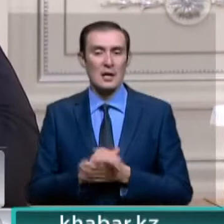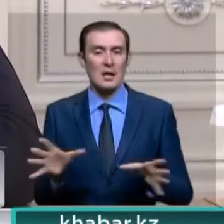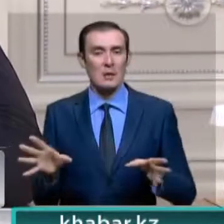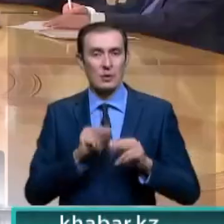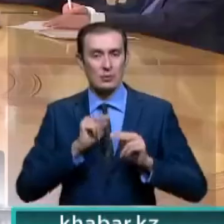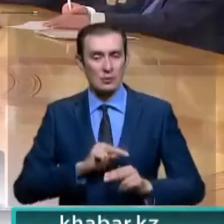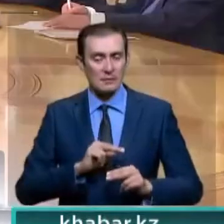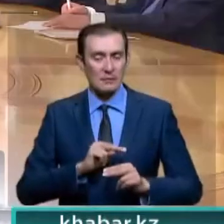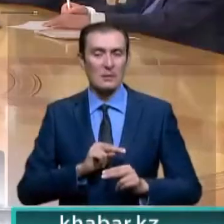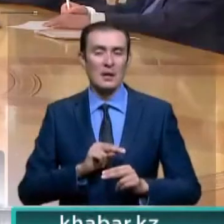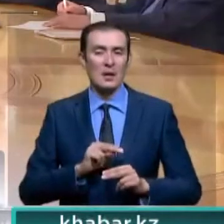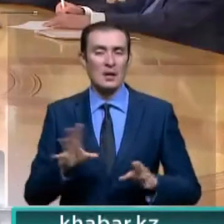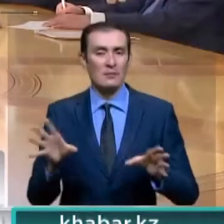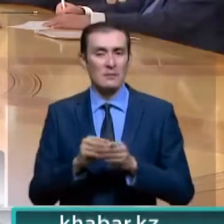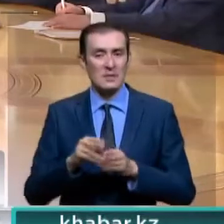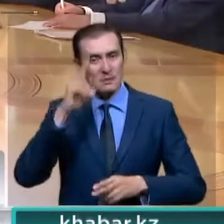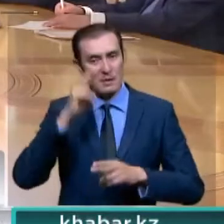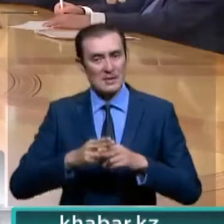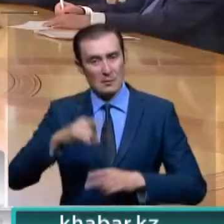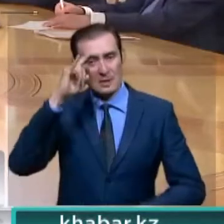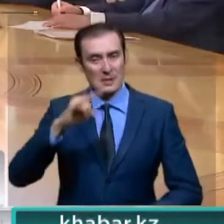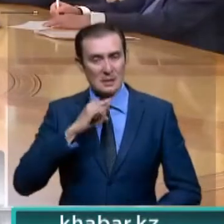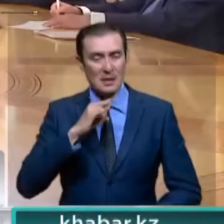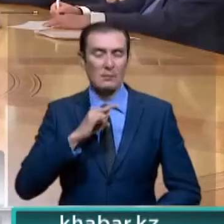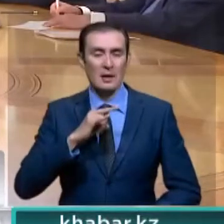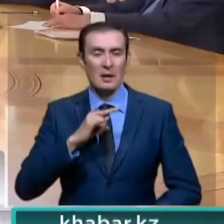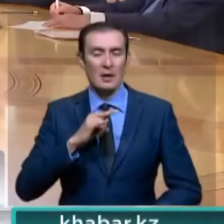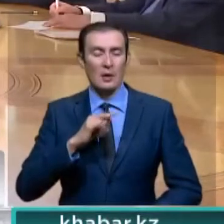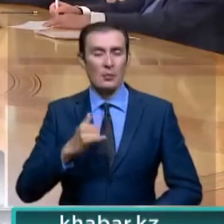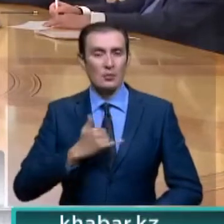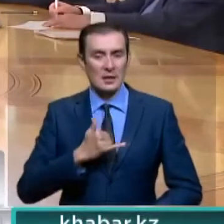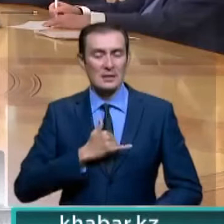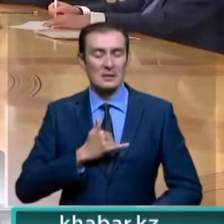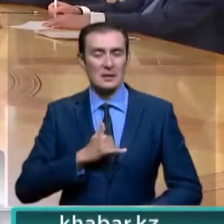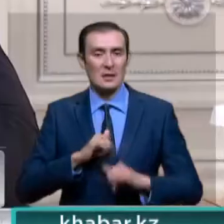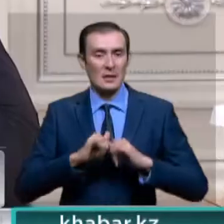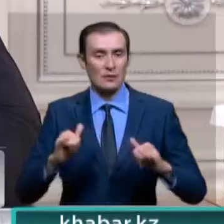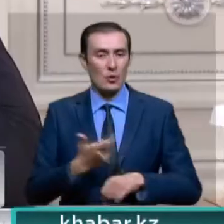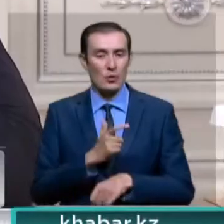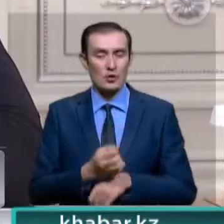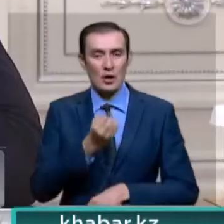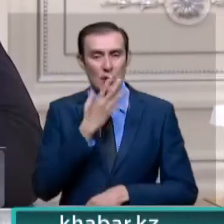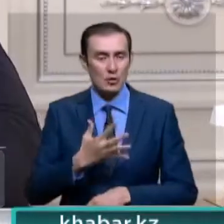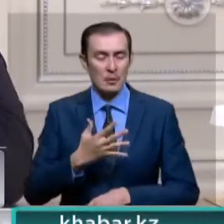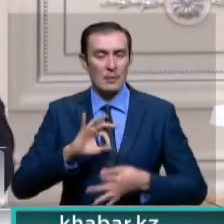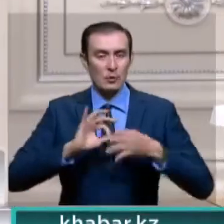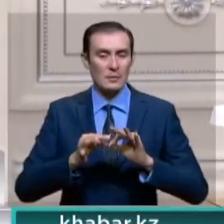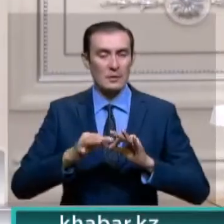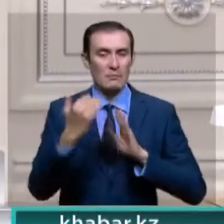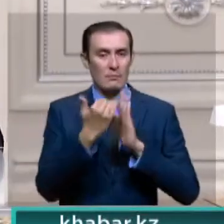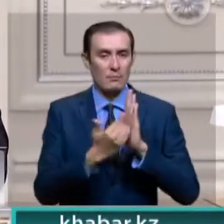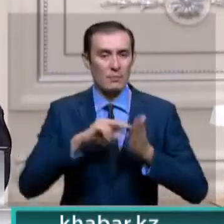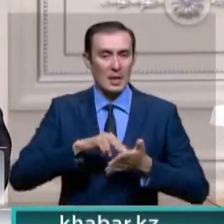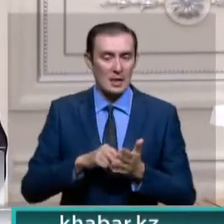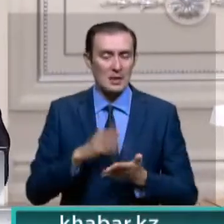партнерством, союзничеством с братским Казахстаном. В правительственной линии у нас сформирована очень содержательная подробная повестка.